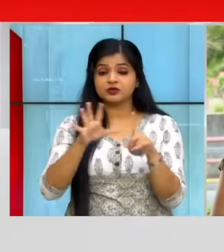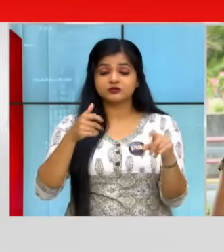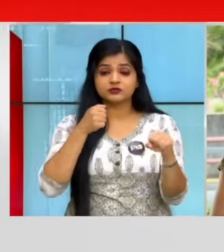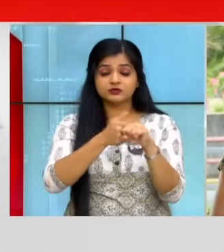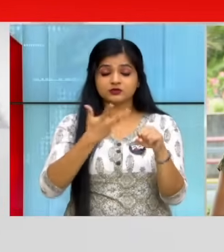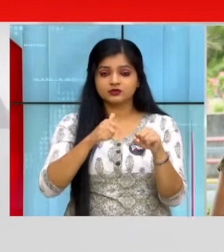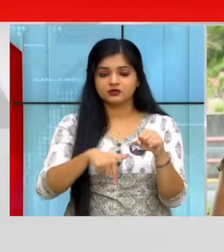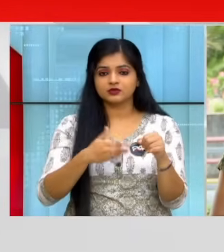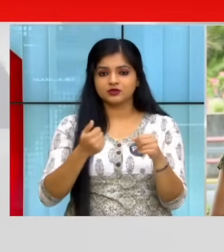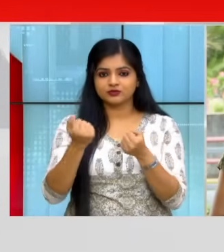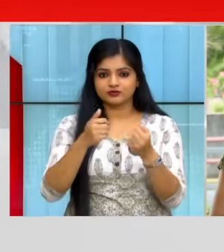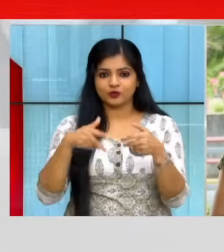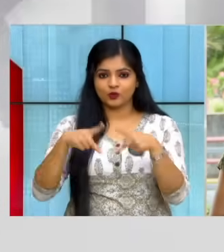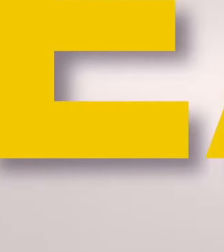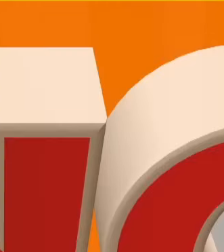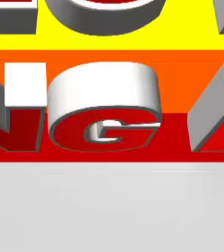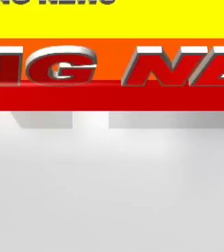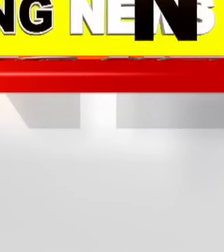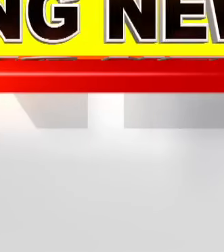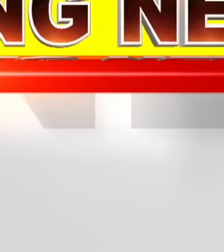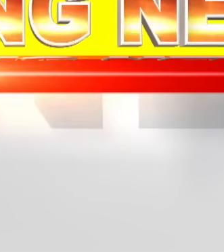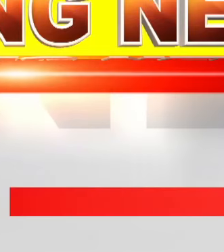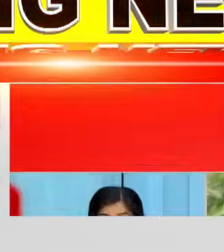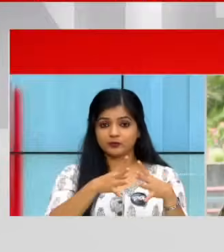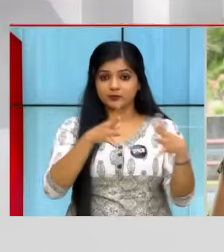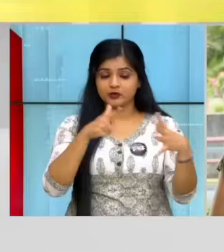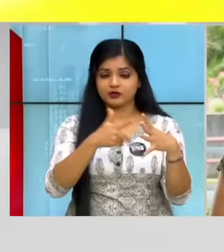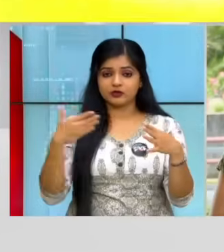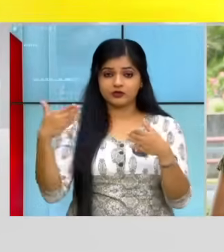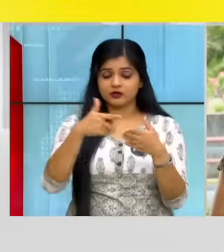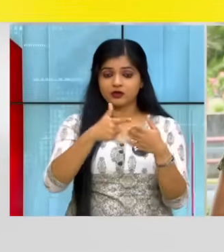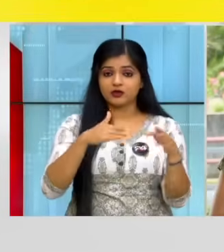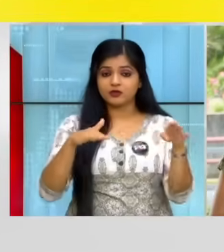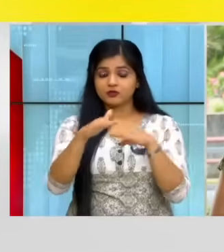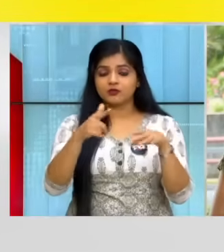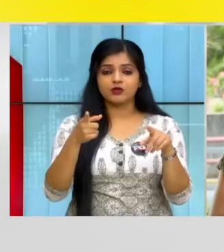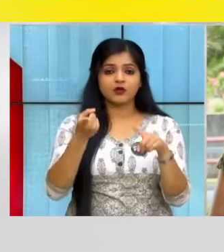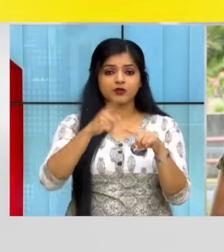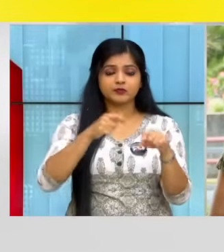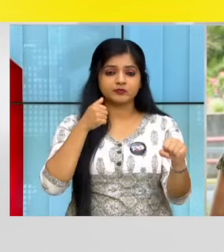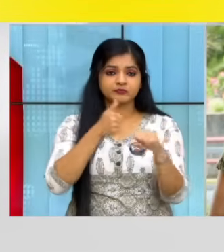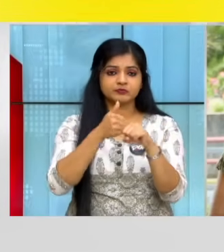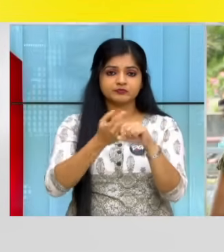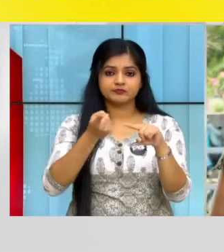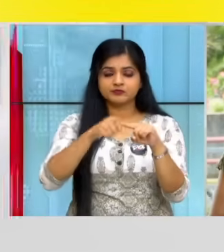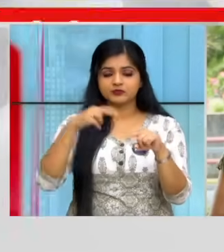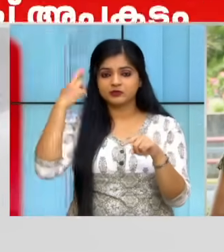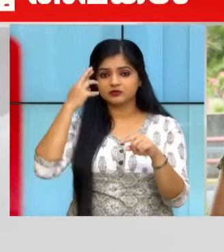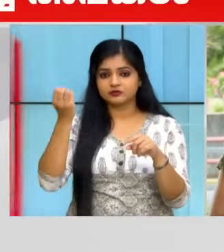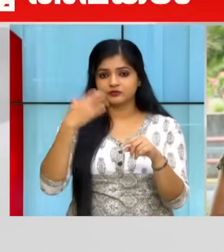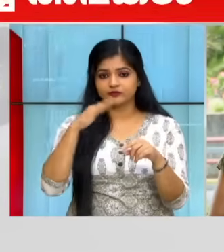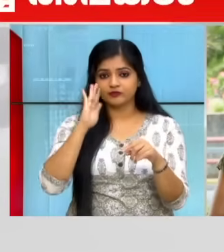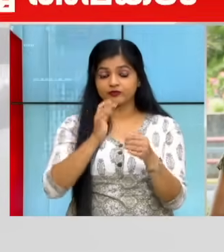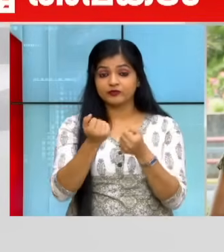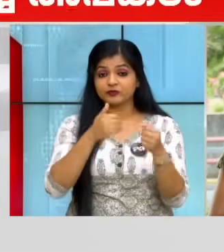റോഡിൽ നിന്ന് മറ്റു വാഹനം ഈ MC റോഡിലേക്ക് കയറുകയുണ്ടായി. ഇതിനെ വെട്ടിച്ചതാണ് ഈ അപകട കാരണമെന്നാണ് അറിയാൻ കഴിയുന്നത്. ഈ മേഖലയിൽ ഇപ്പോഴും